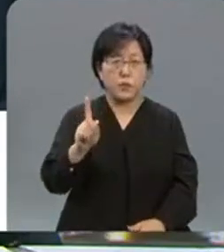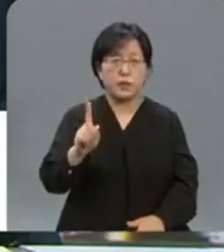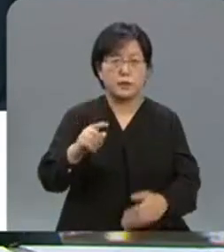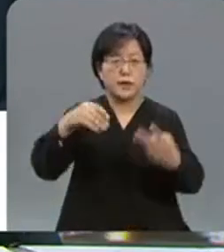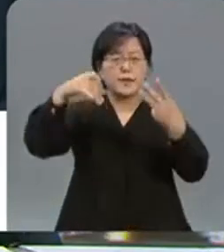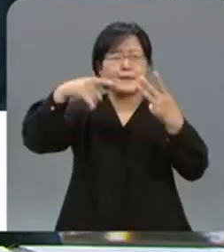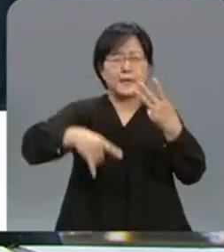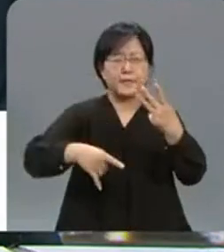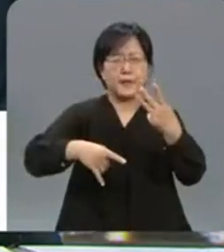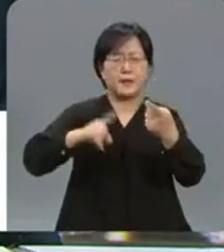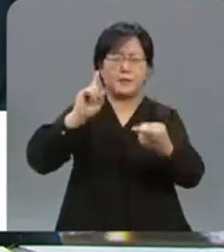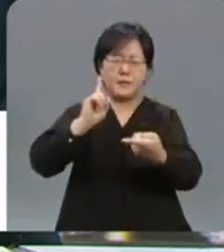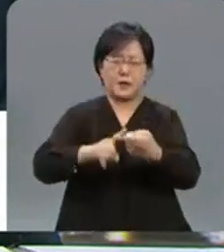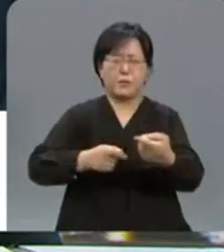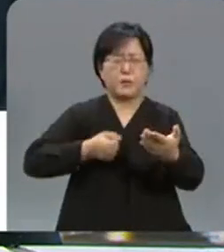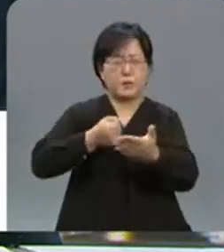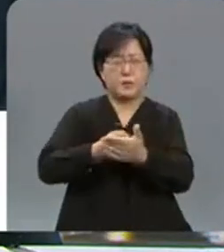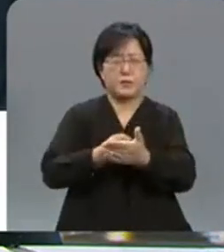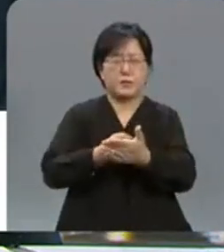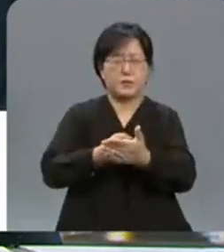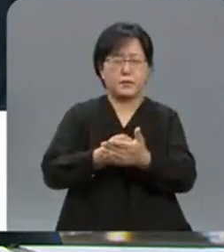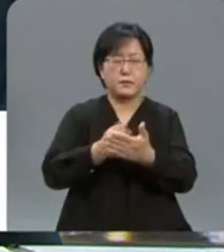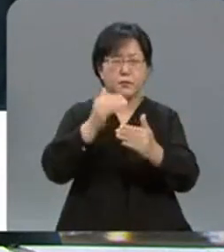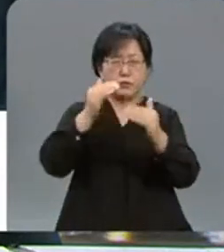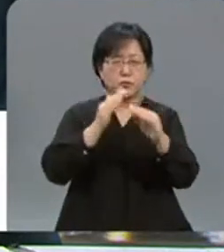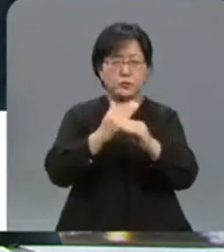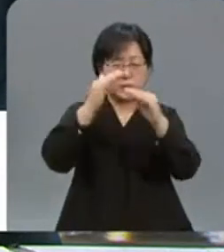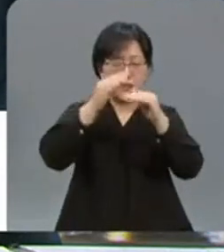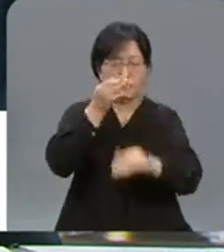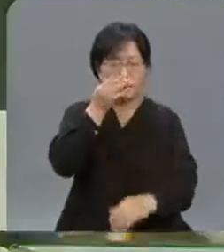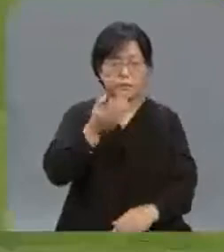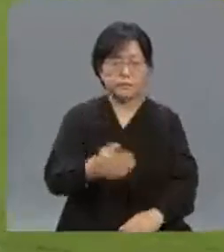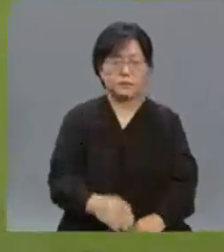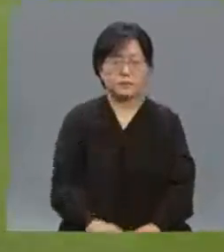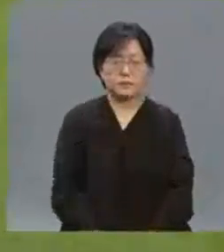굳히기에 들어간다는 각오입니다. 손준수 기자입니다.